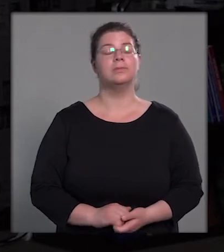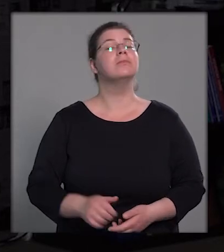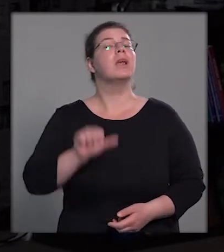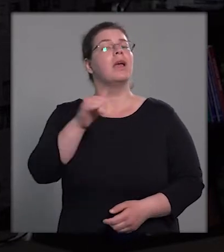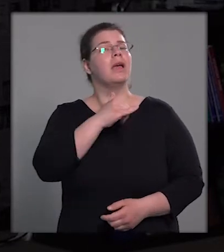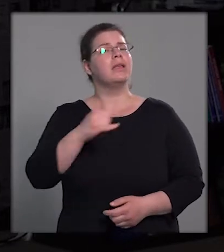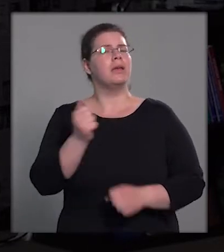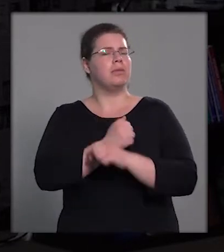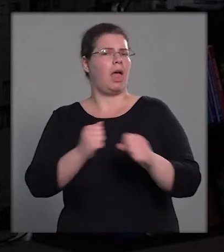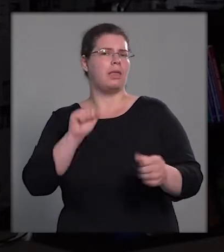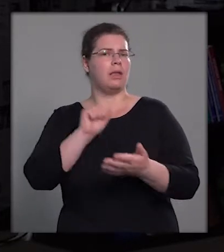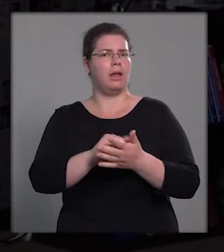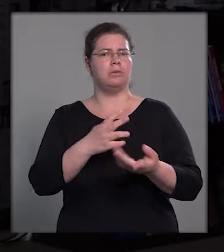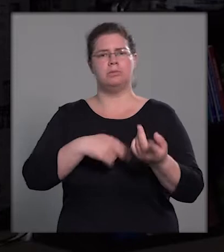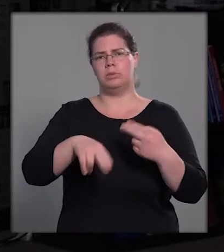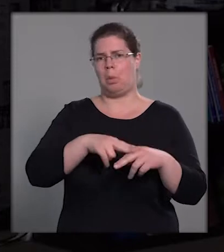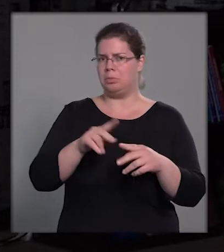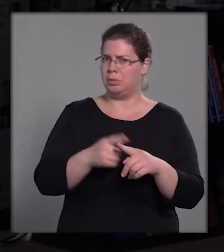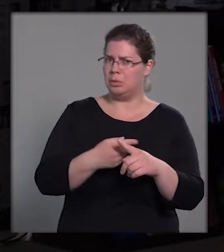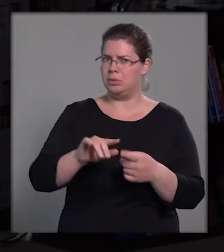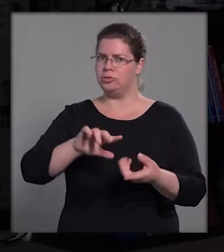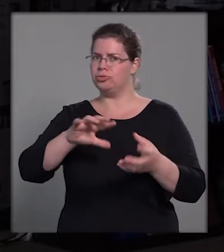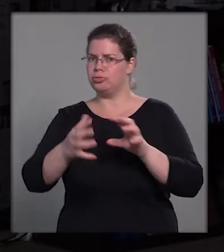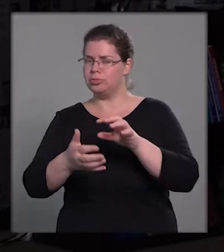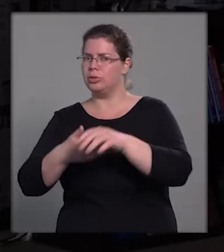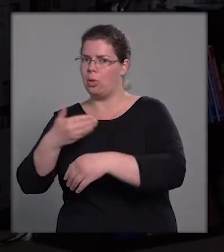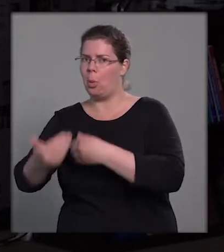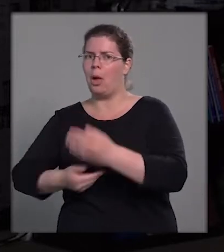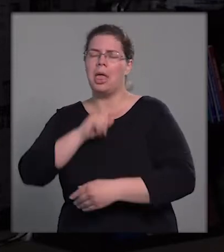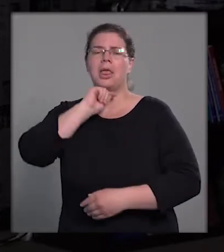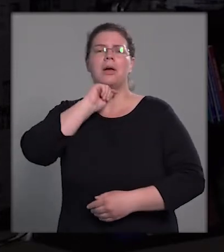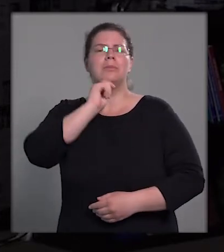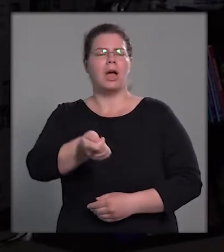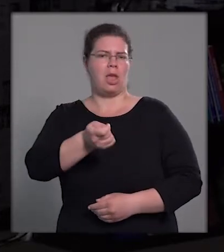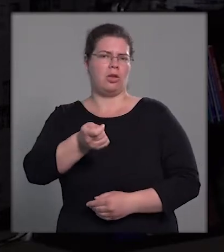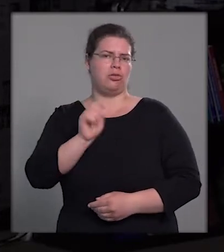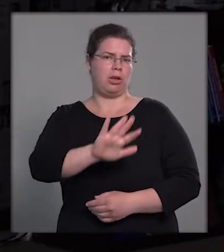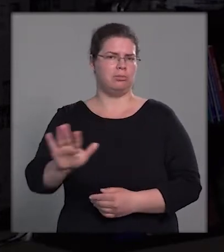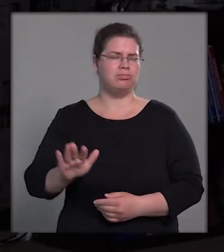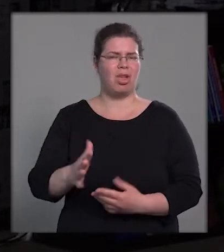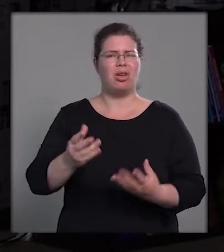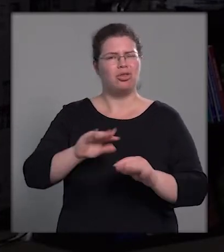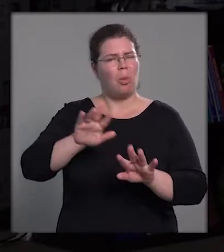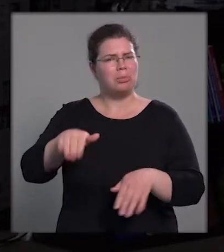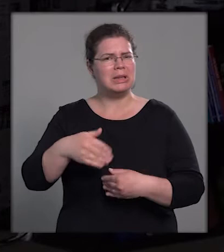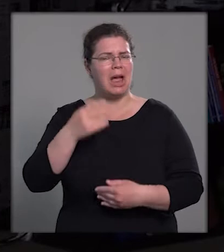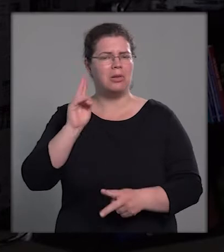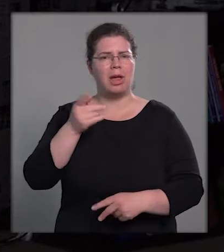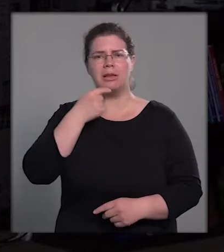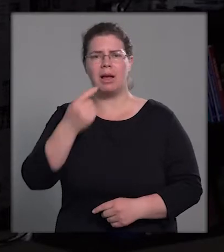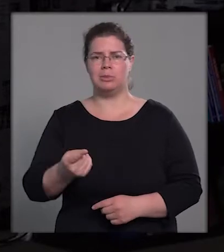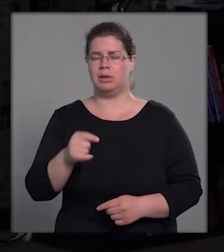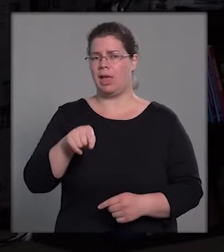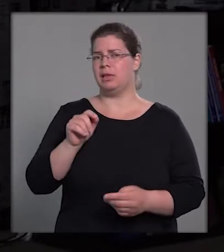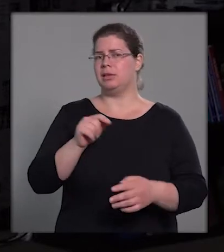Egy évszázad alatt többször is fordult a történelem kereke a magyarság számára. Sok mindenről elmondható, hogy ez idő